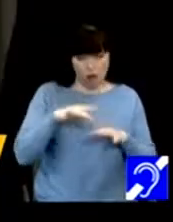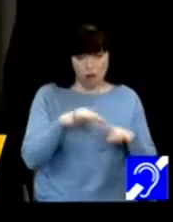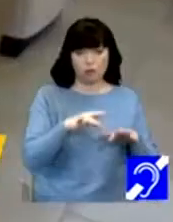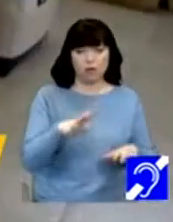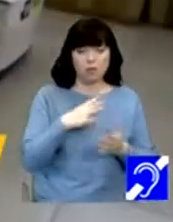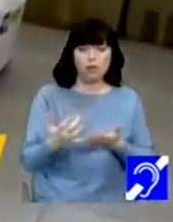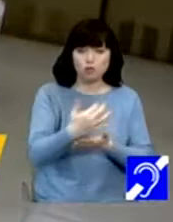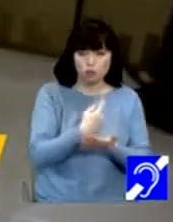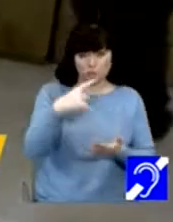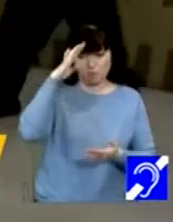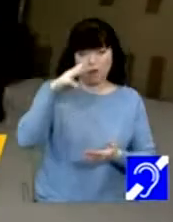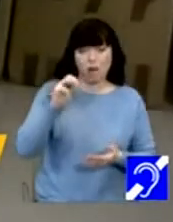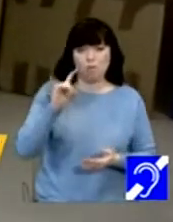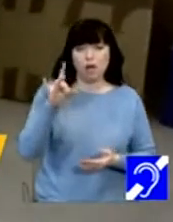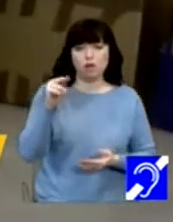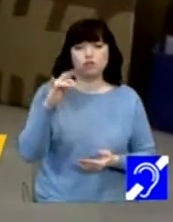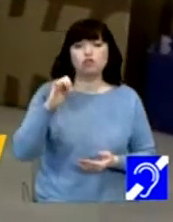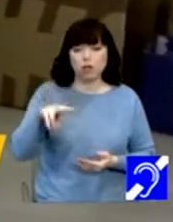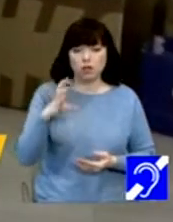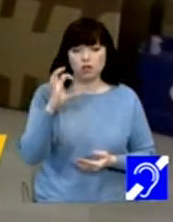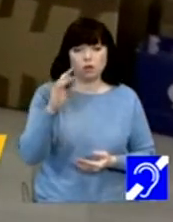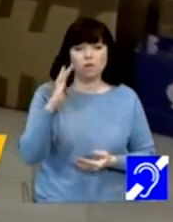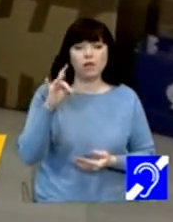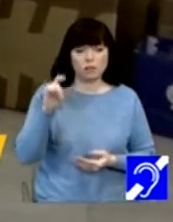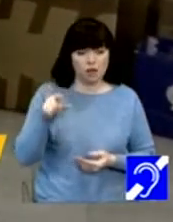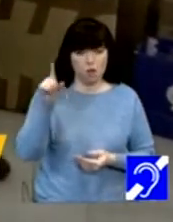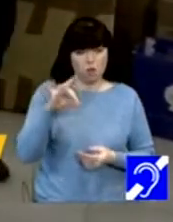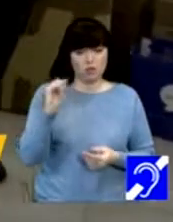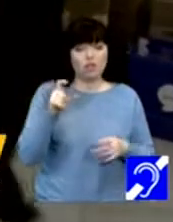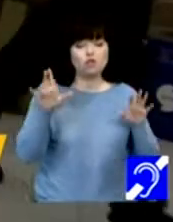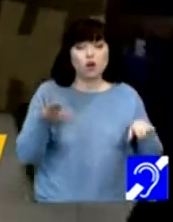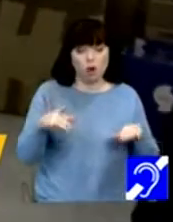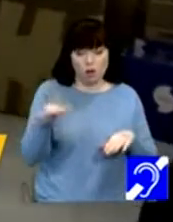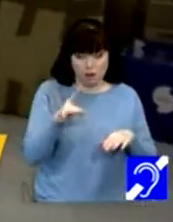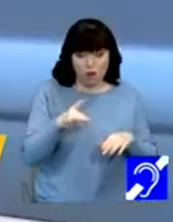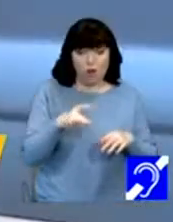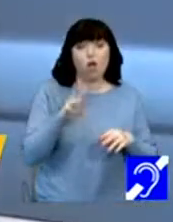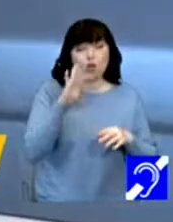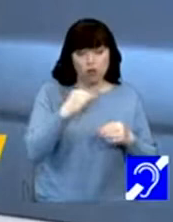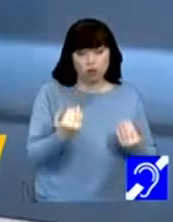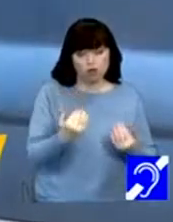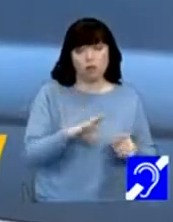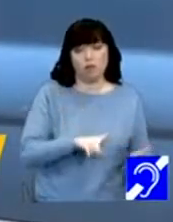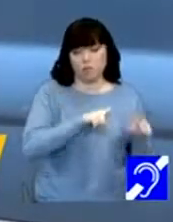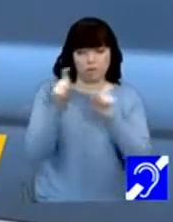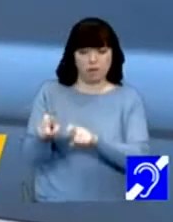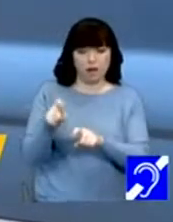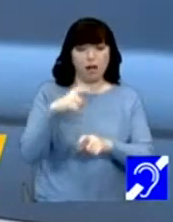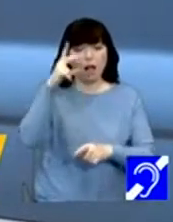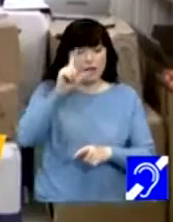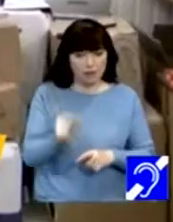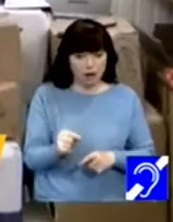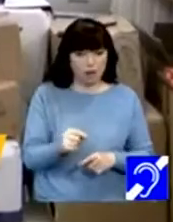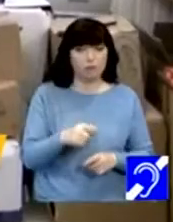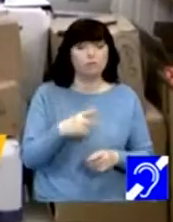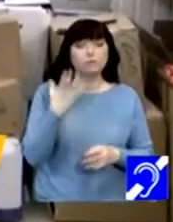la inițiativa lui Marcel Scoferța, originar din satul Schinin, raionul Soroca, dar acum stabilit în Italia. Odată ajunse